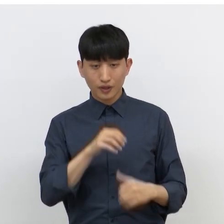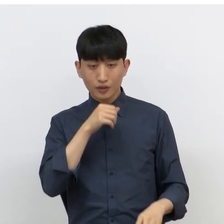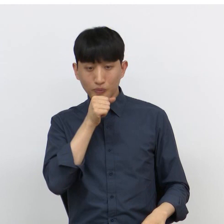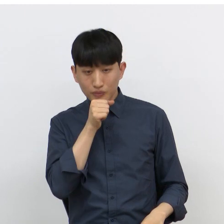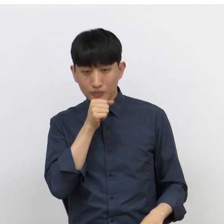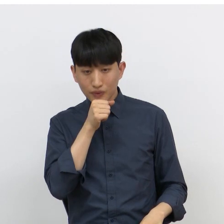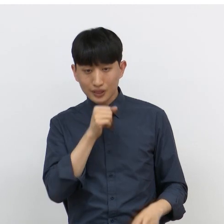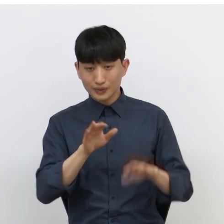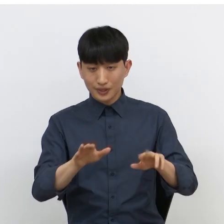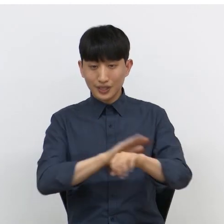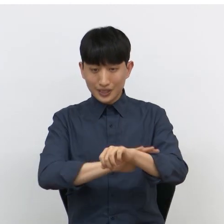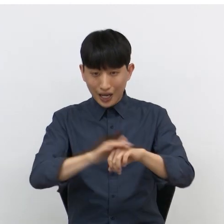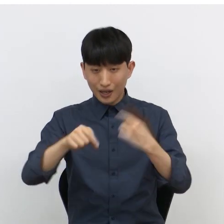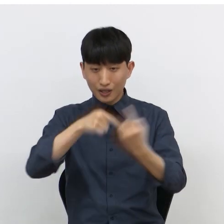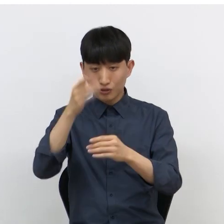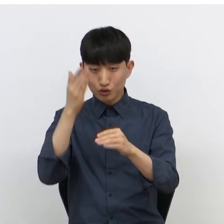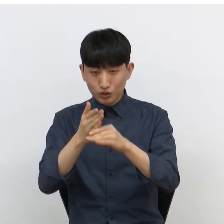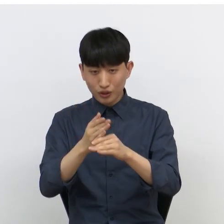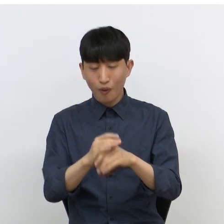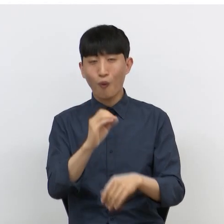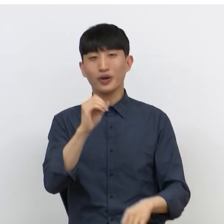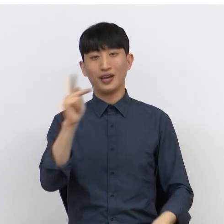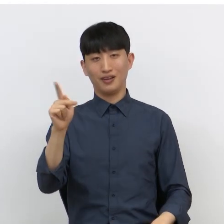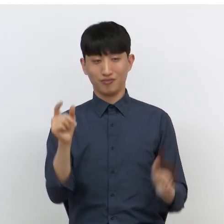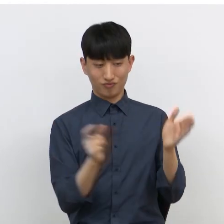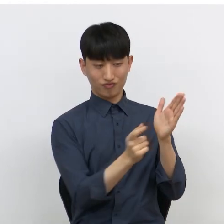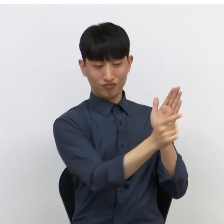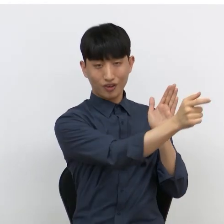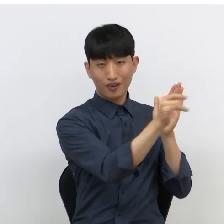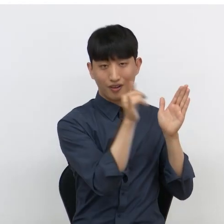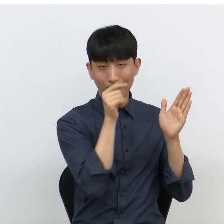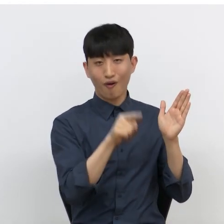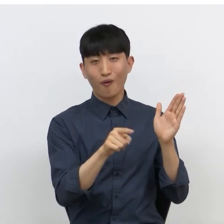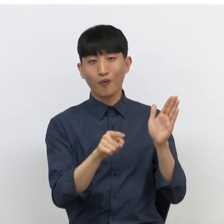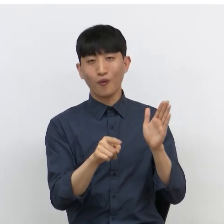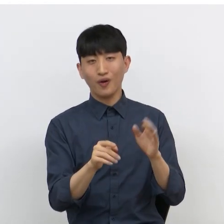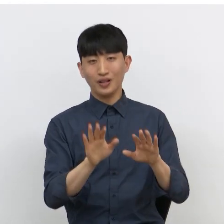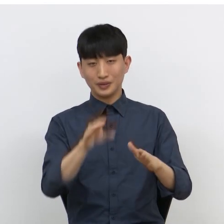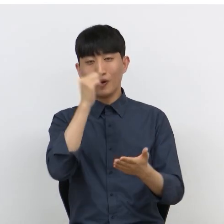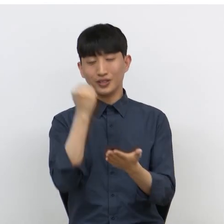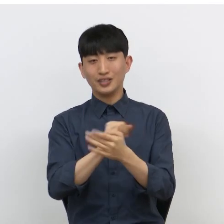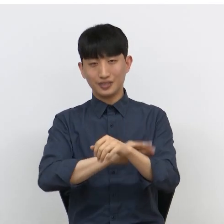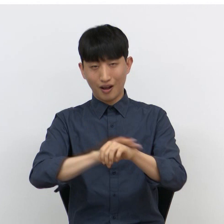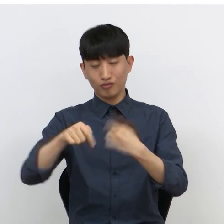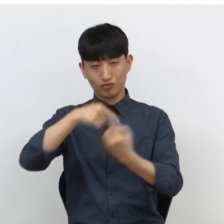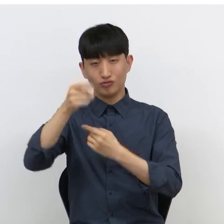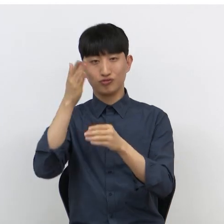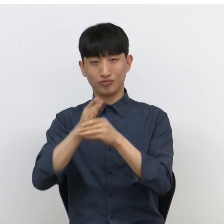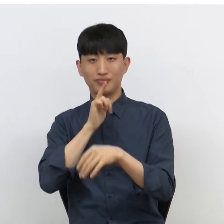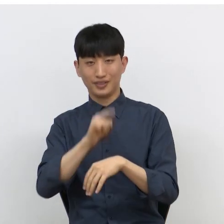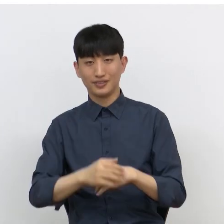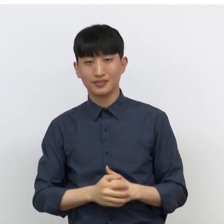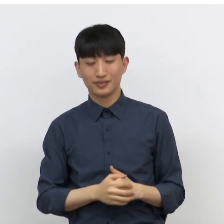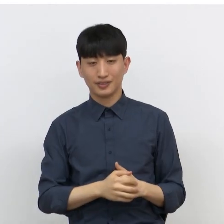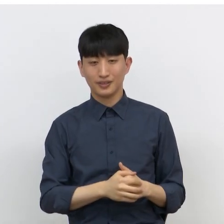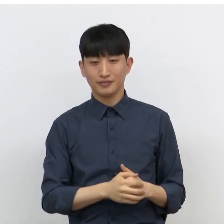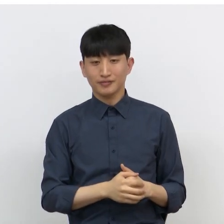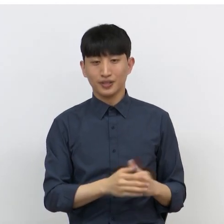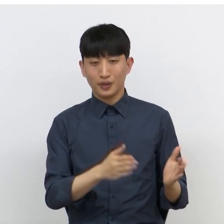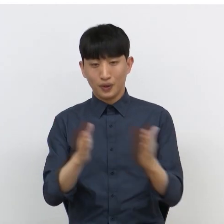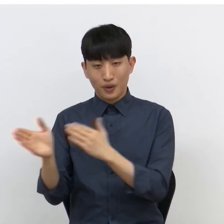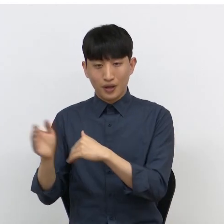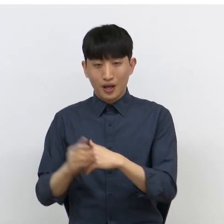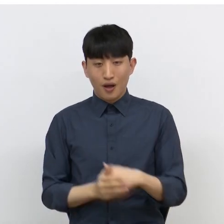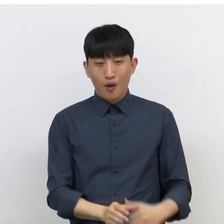오케이라고 뜨잖아요. 이런 것들은 이제 내부 기계가 다 정상적으로 작동되고 있다는 걸 보여주는 거고요. 그 다음에 임피던스 중에 이제 중요한